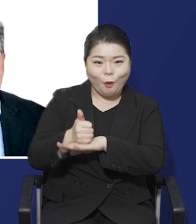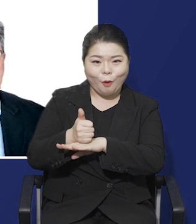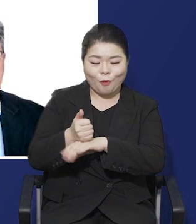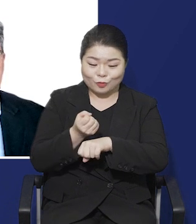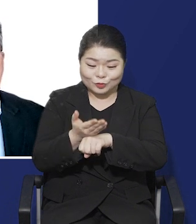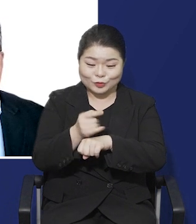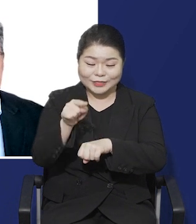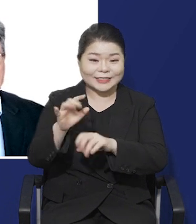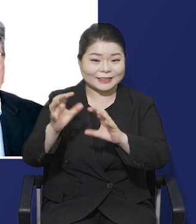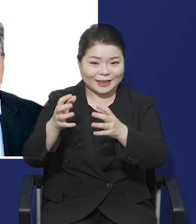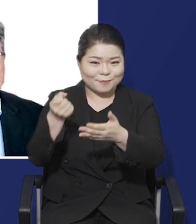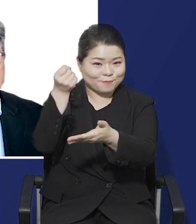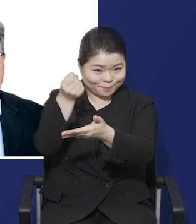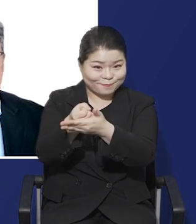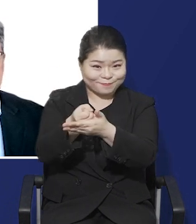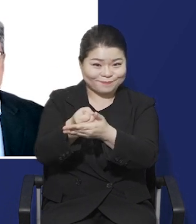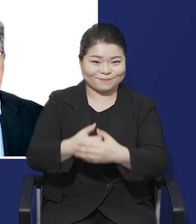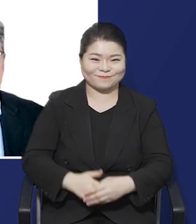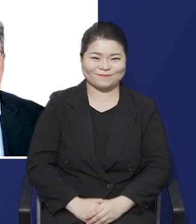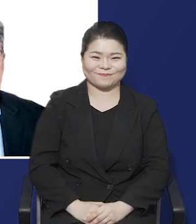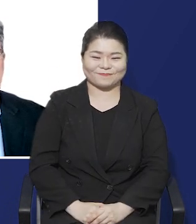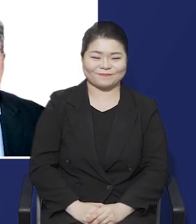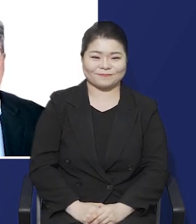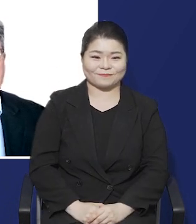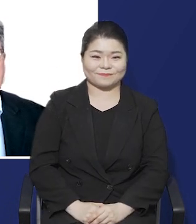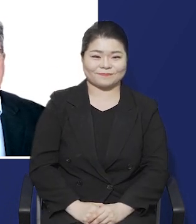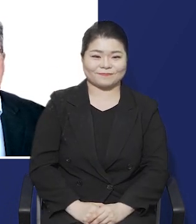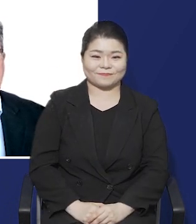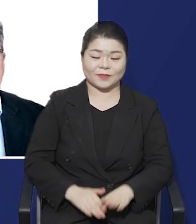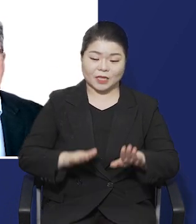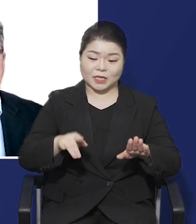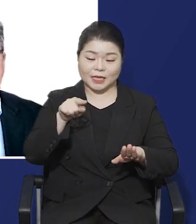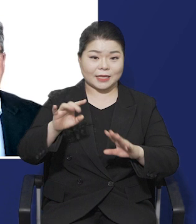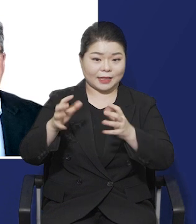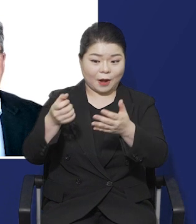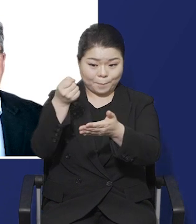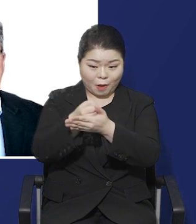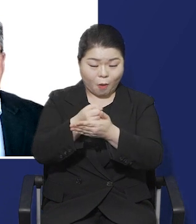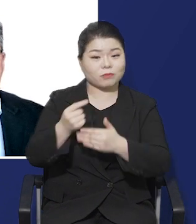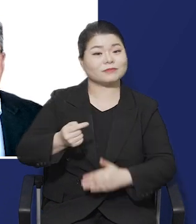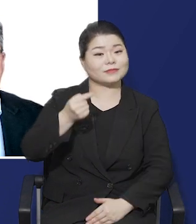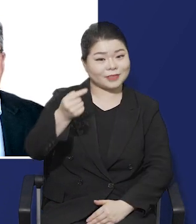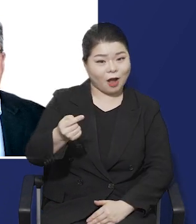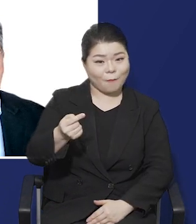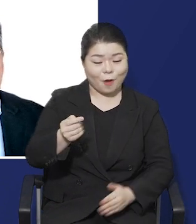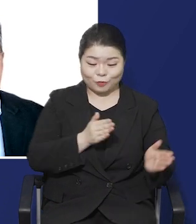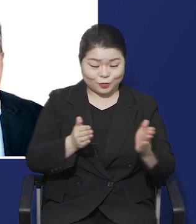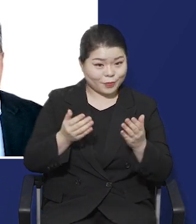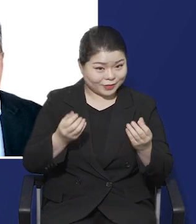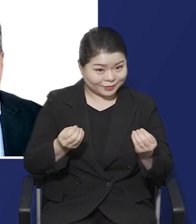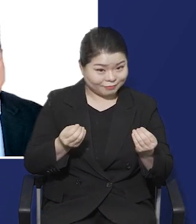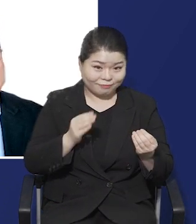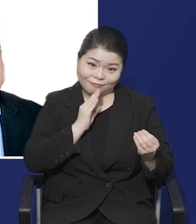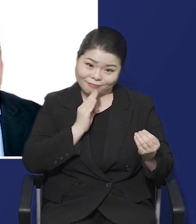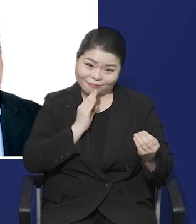수출 대상 국가를 확정하면 되겠습니다. 자, 이제 수출 대상 국가를 정했으면 수출할 준비가 다